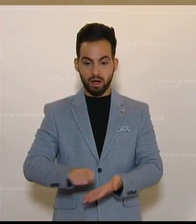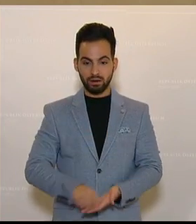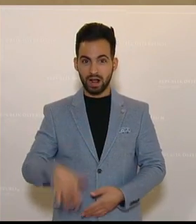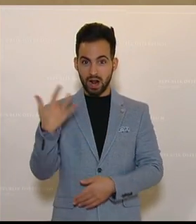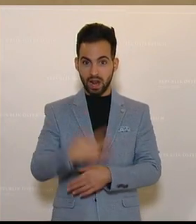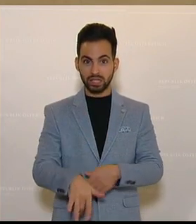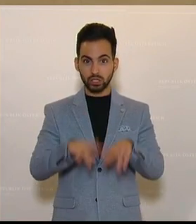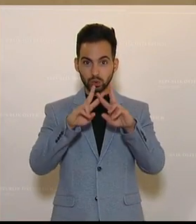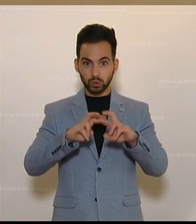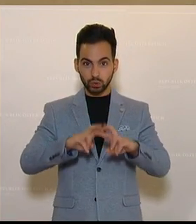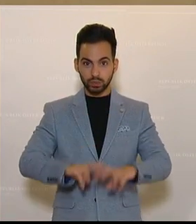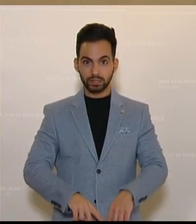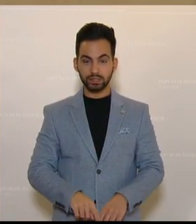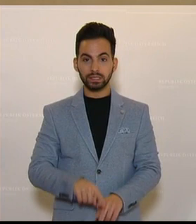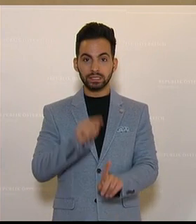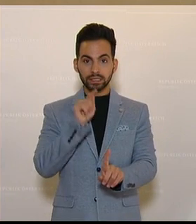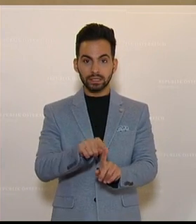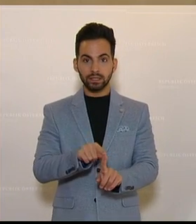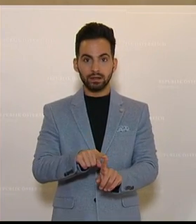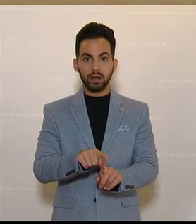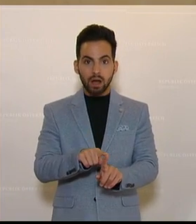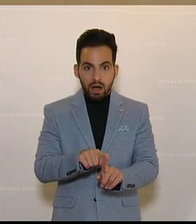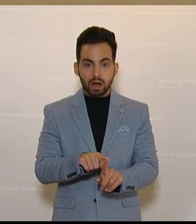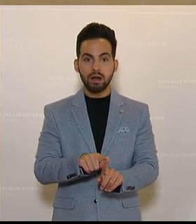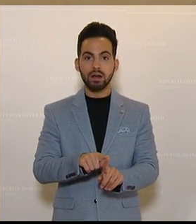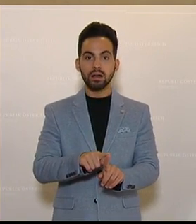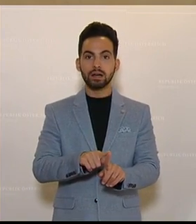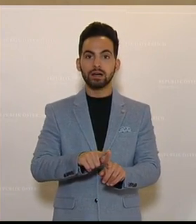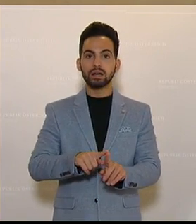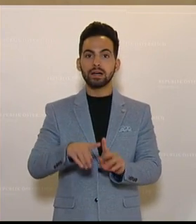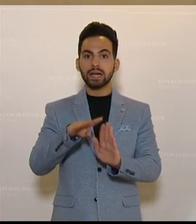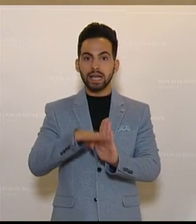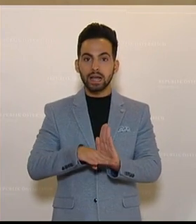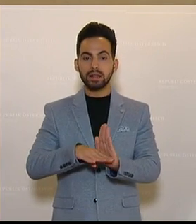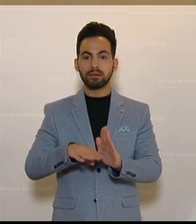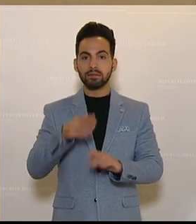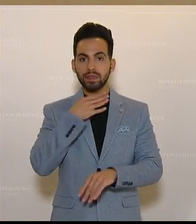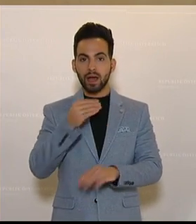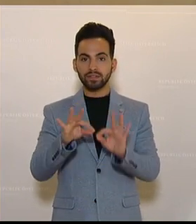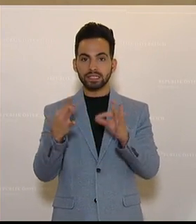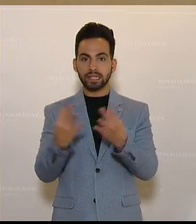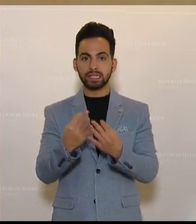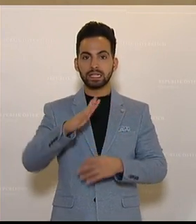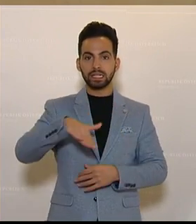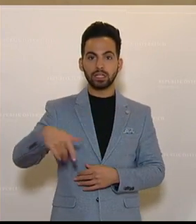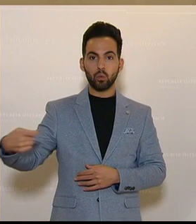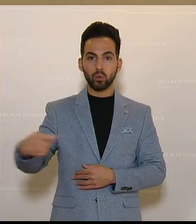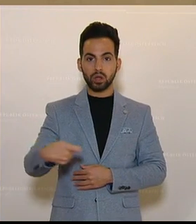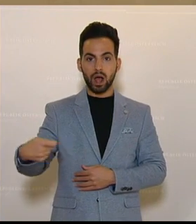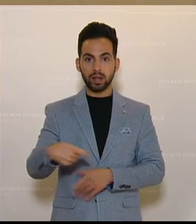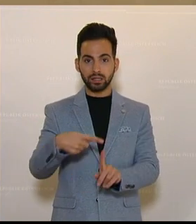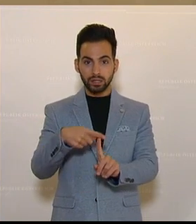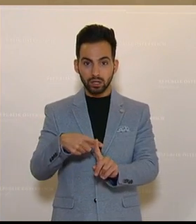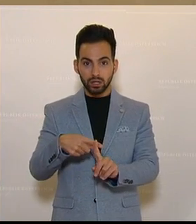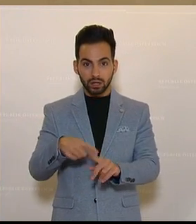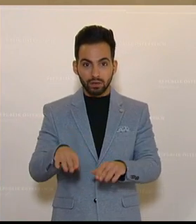die letzte Studie, auf der die Festsetzung der Regelbedarfssätze zur Berechnung vom Kindesunterhalts beruht,